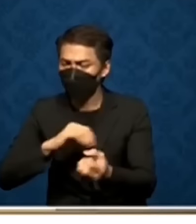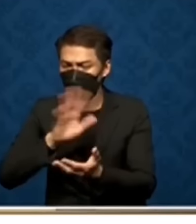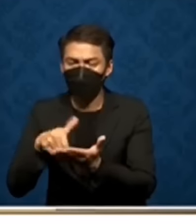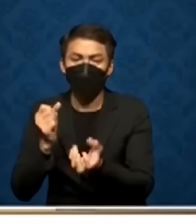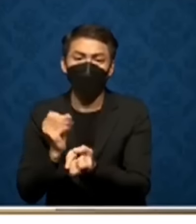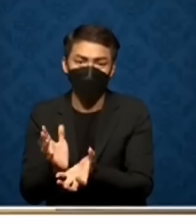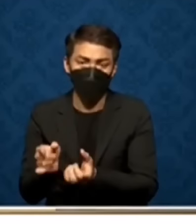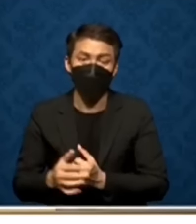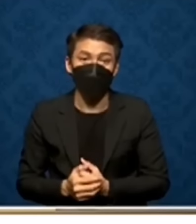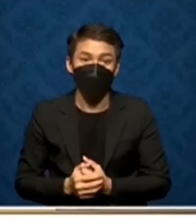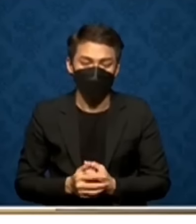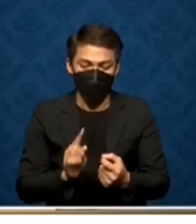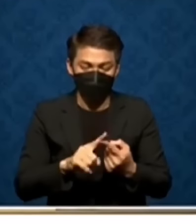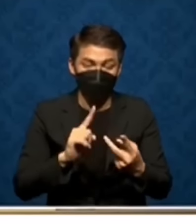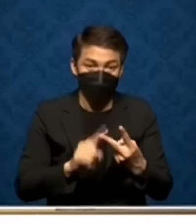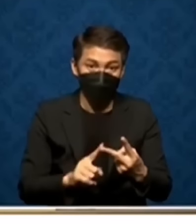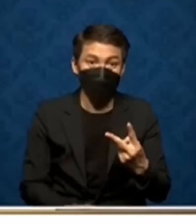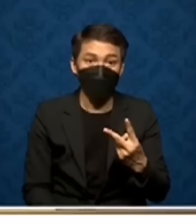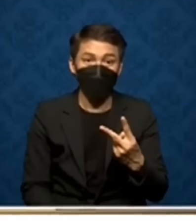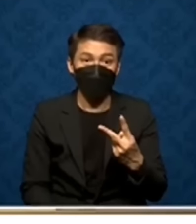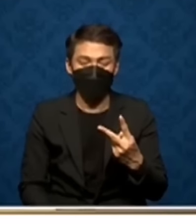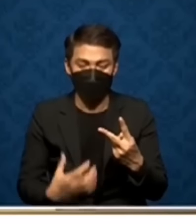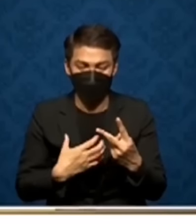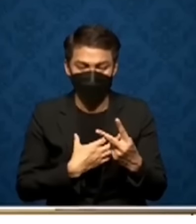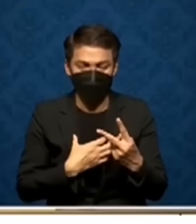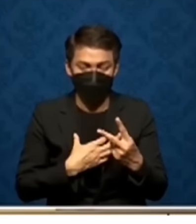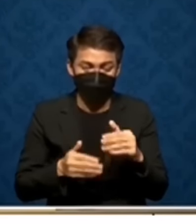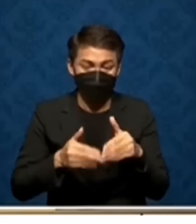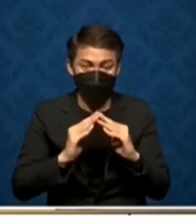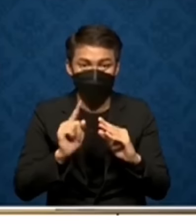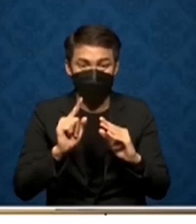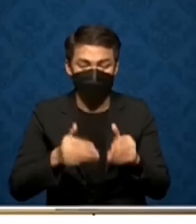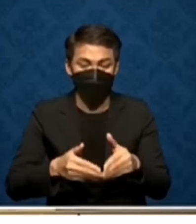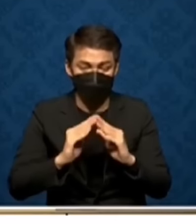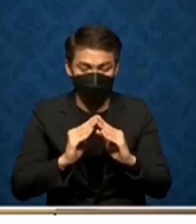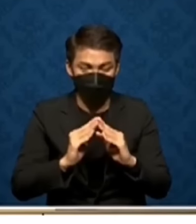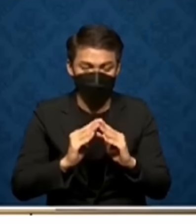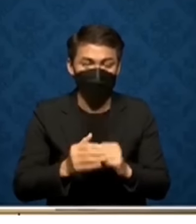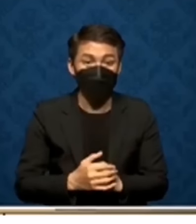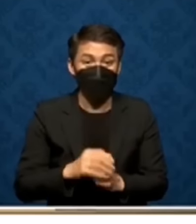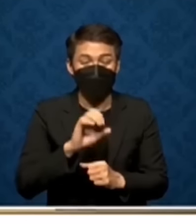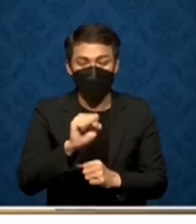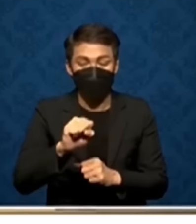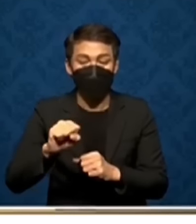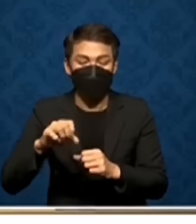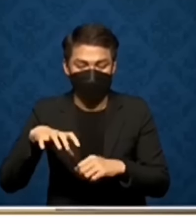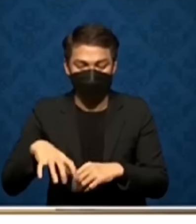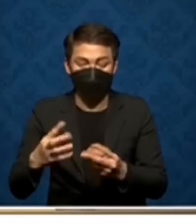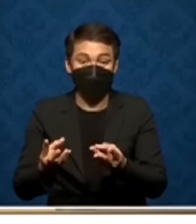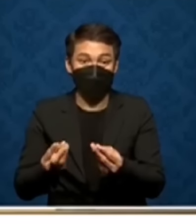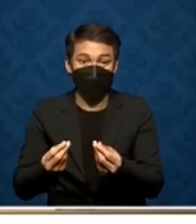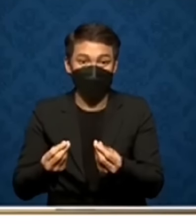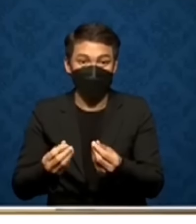2ท่านตั้งสออะไรนะสำนักงานนโยบายที่ดินแห่งชาติอันนี้กลาย